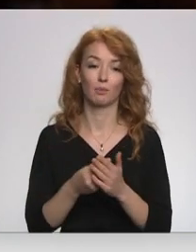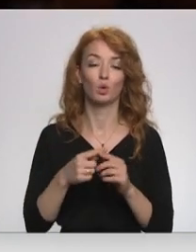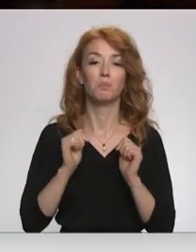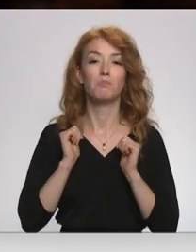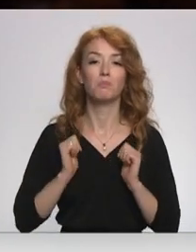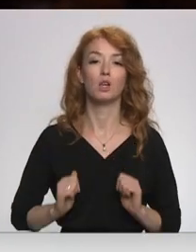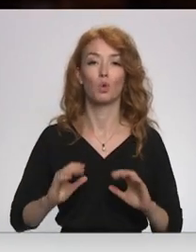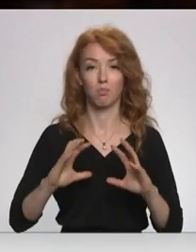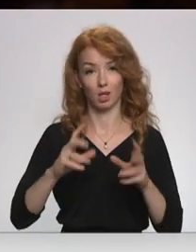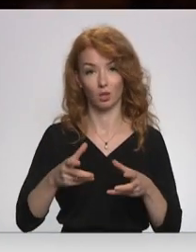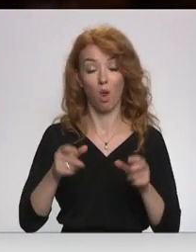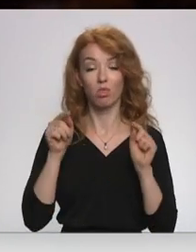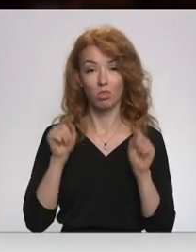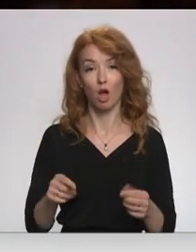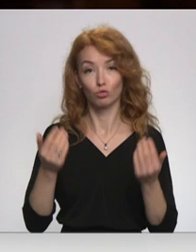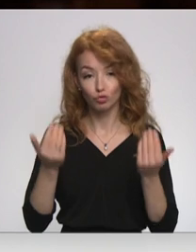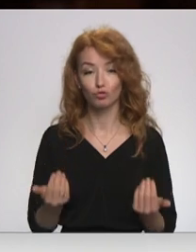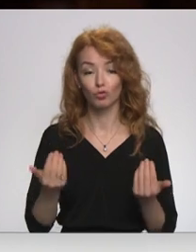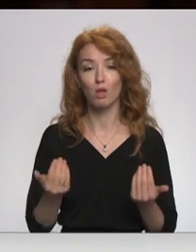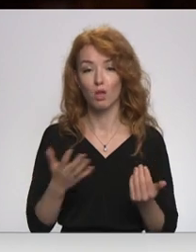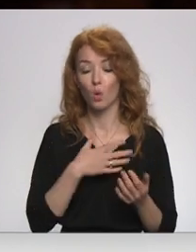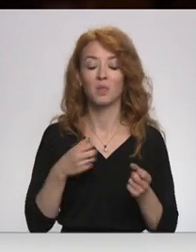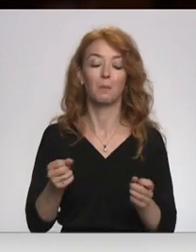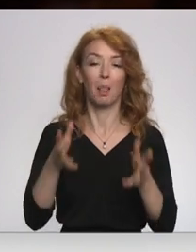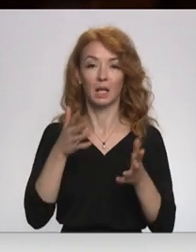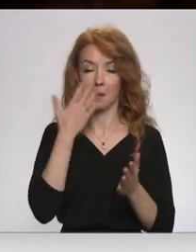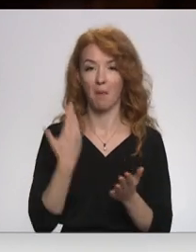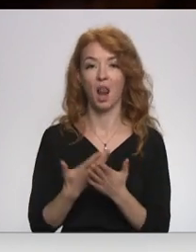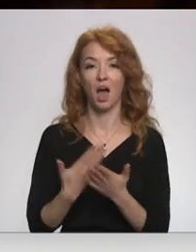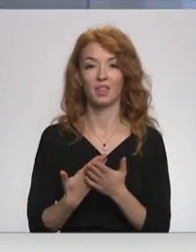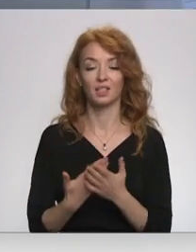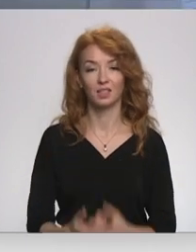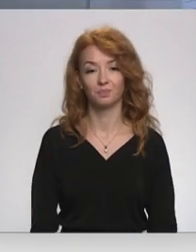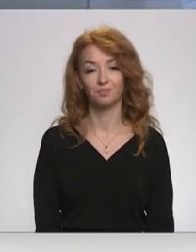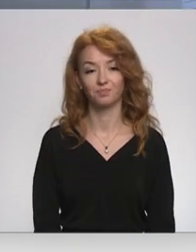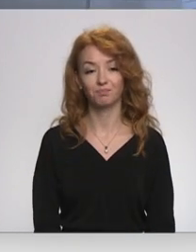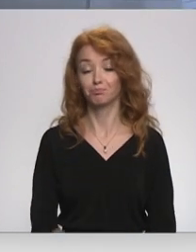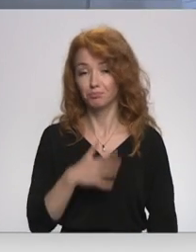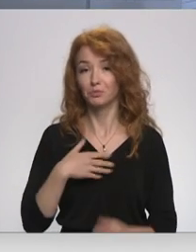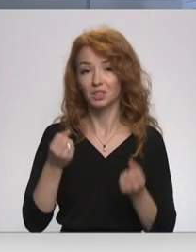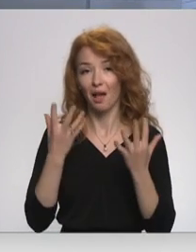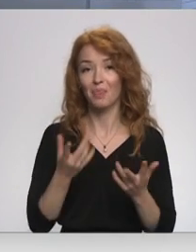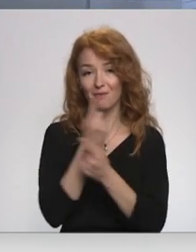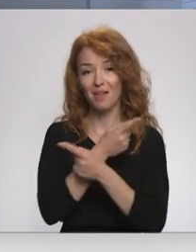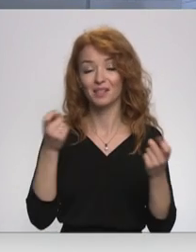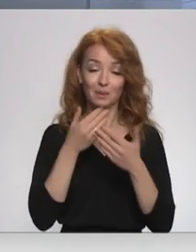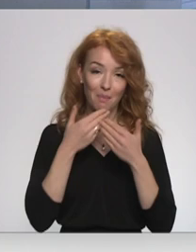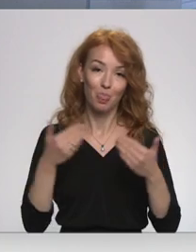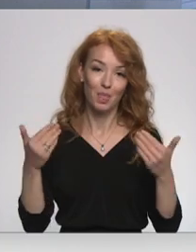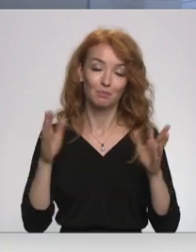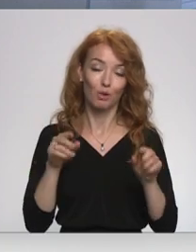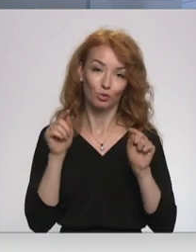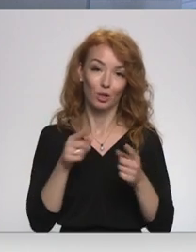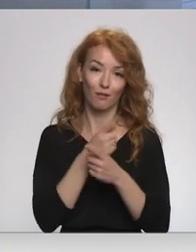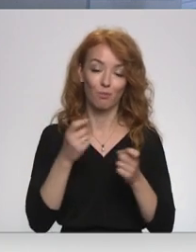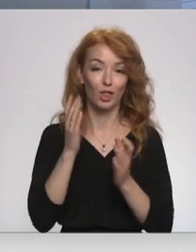mieru pasaulē. Un tas šeit ļoti, ļoti spilgti parādījās. Ļoti skaidri vēsts, Cīna, paldies tev par šīm vēstīm tieši